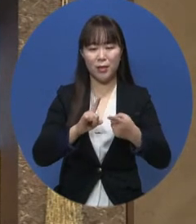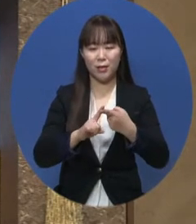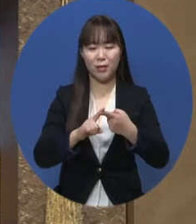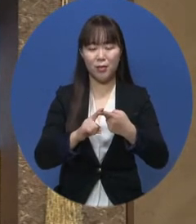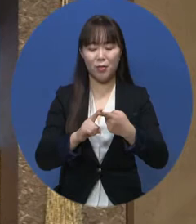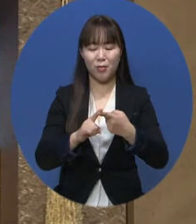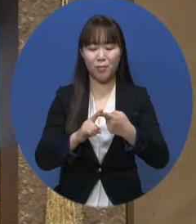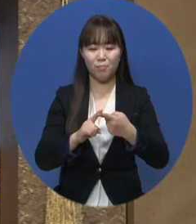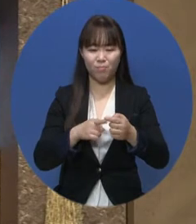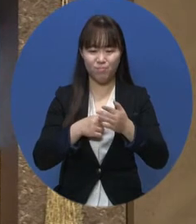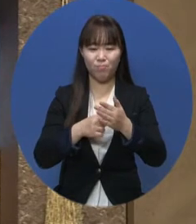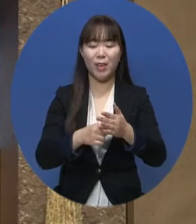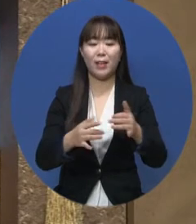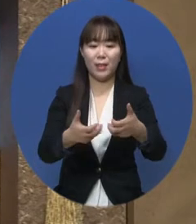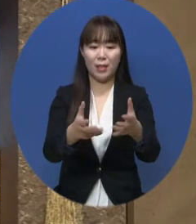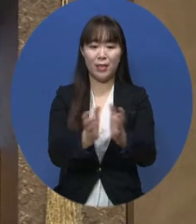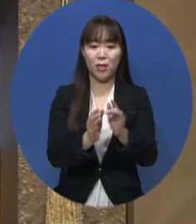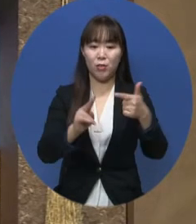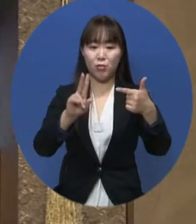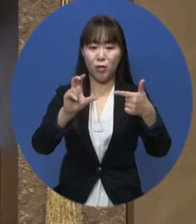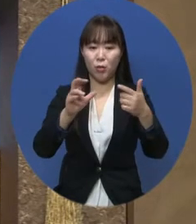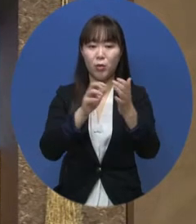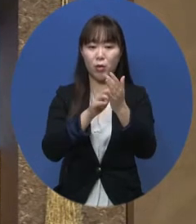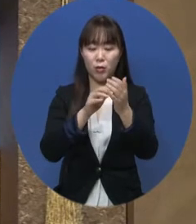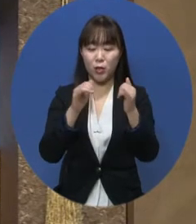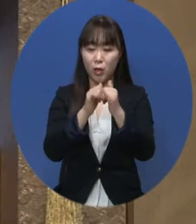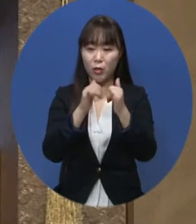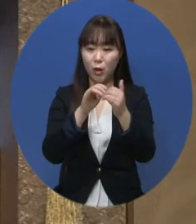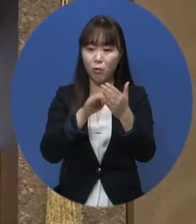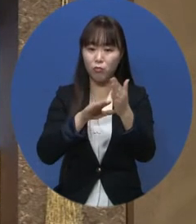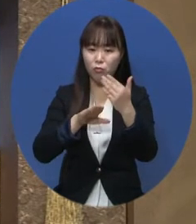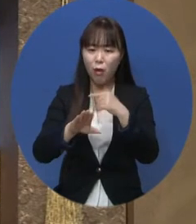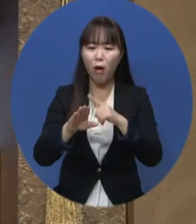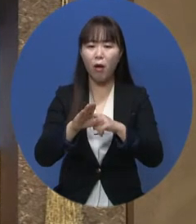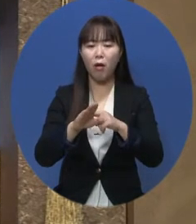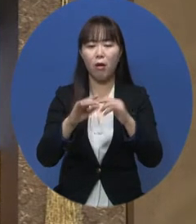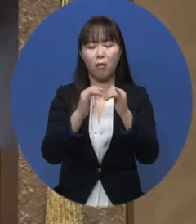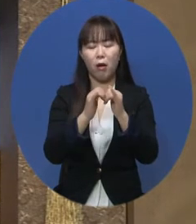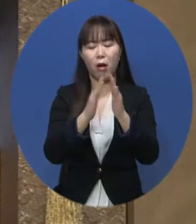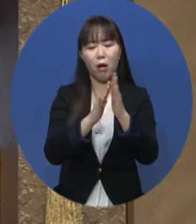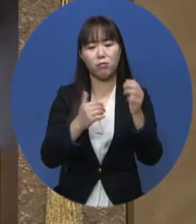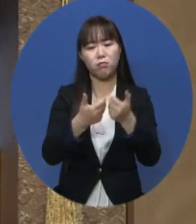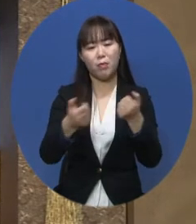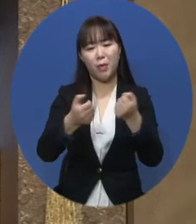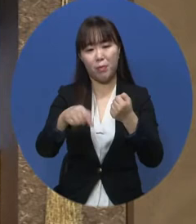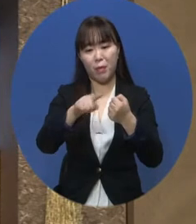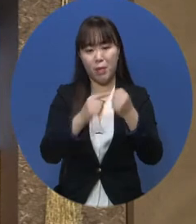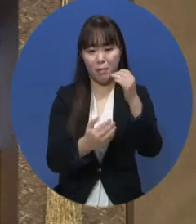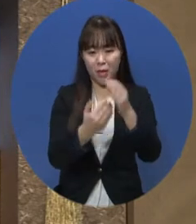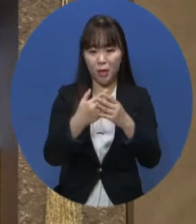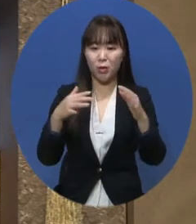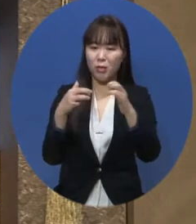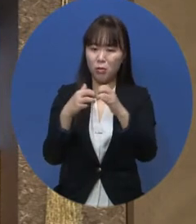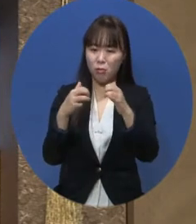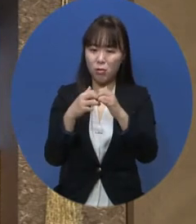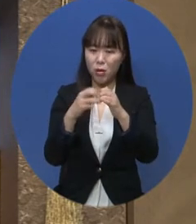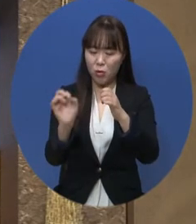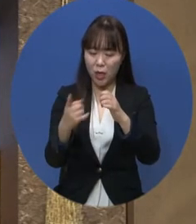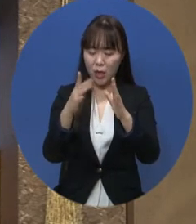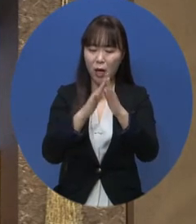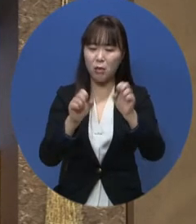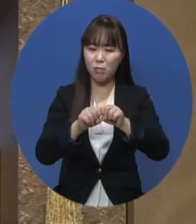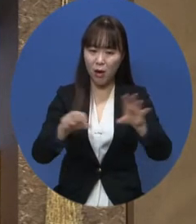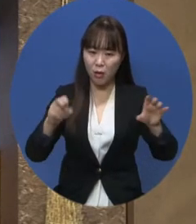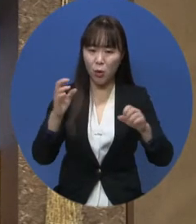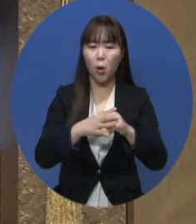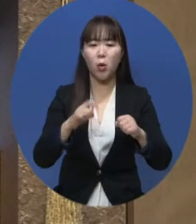단체인데요. 6.25 전쟁 이후에 이산가족의 발생, 또 전쟁으로 인한 가족 해체, 또